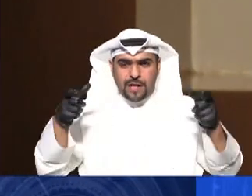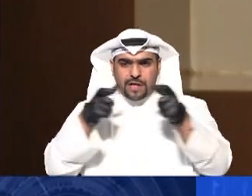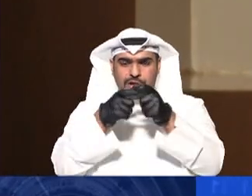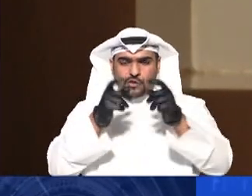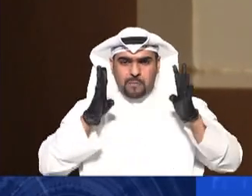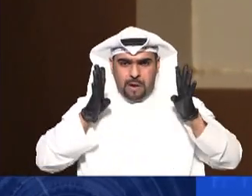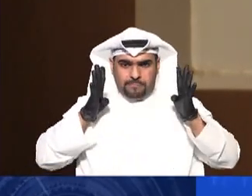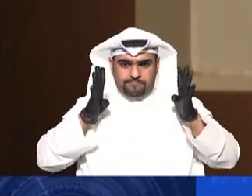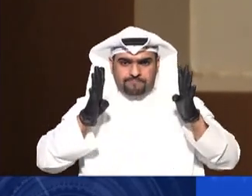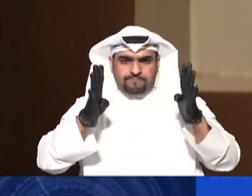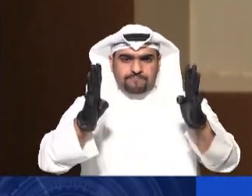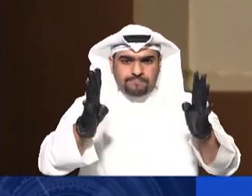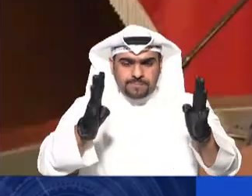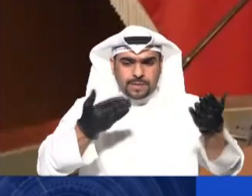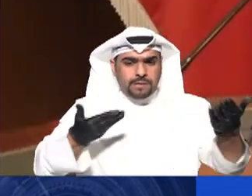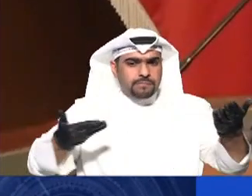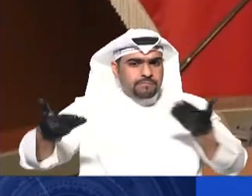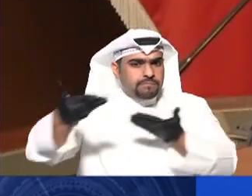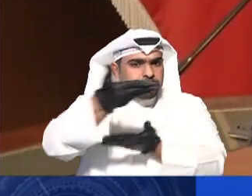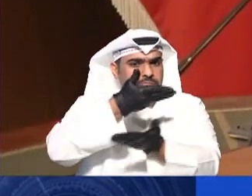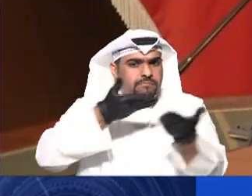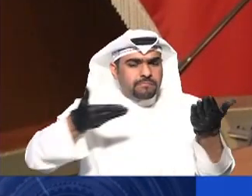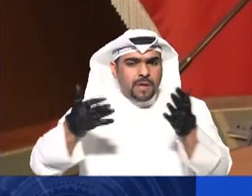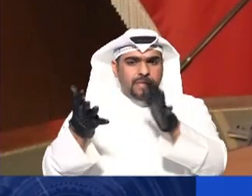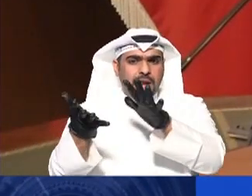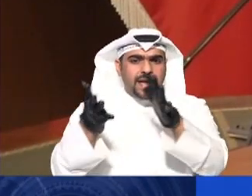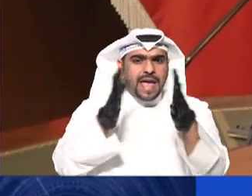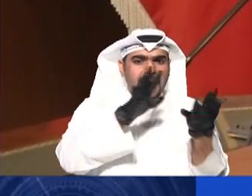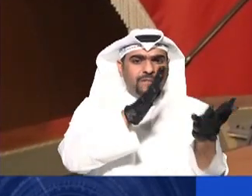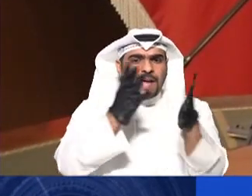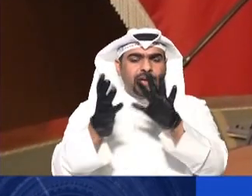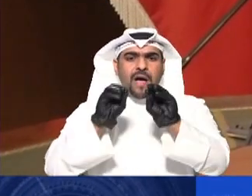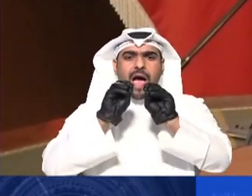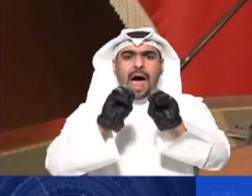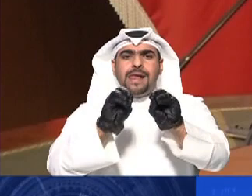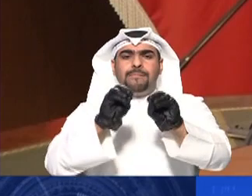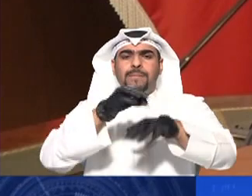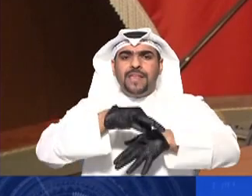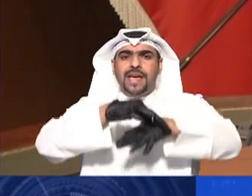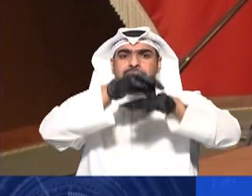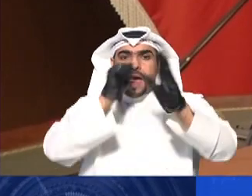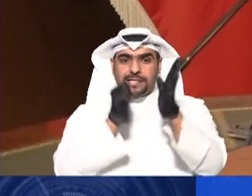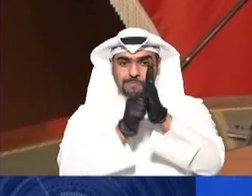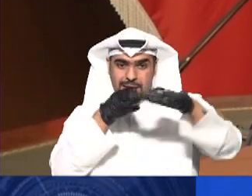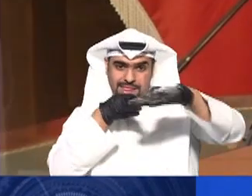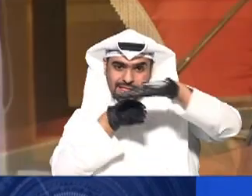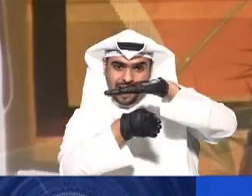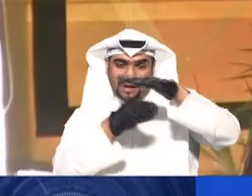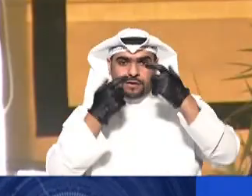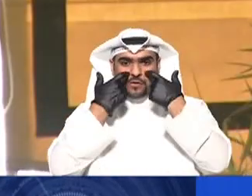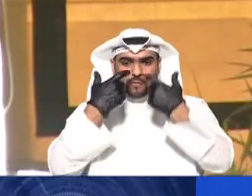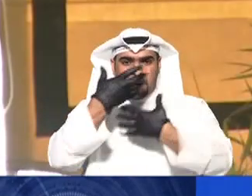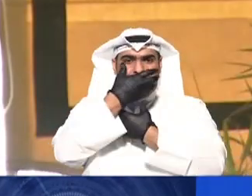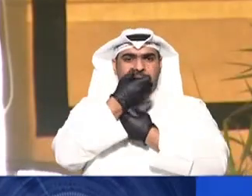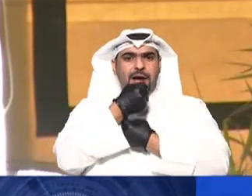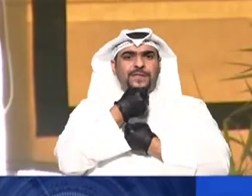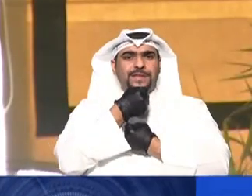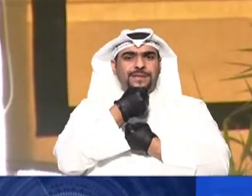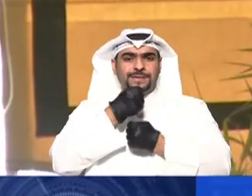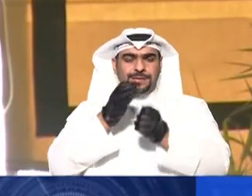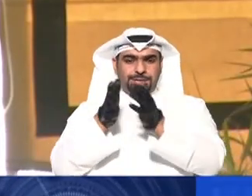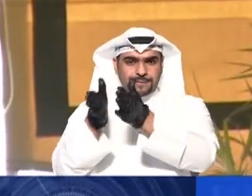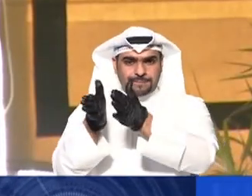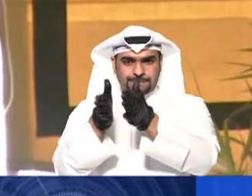للبتروكيماويات وفريق التجمع العمالي، وذلك للتنسيق تمهيدا لانطلاق هذه الحملة. ورأينا أن